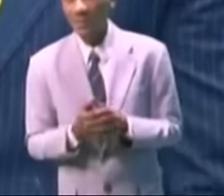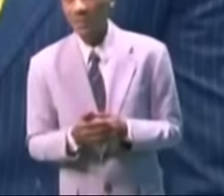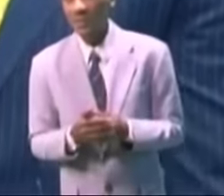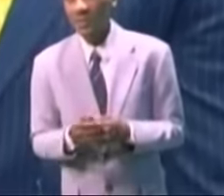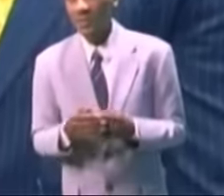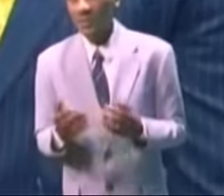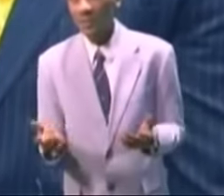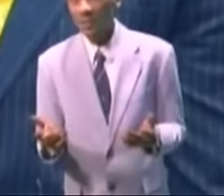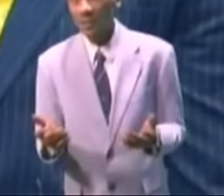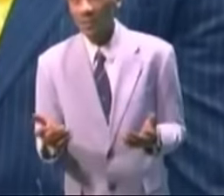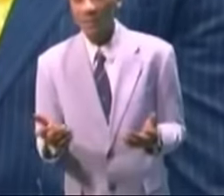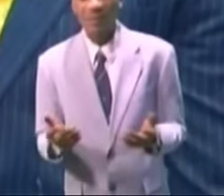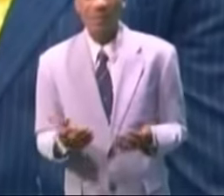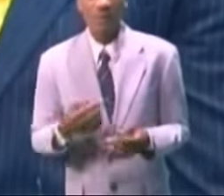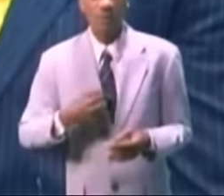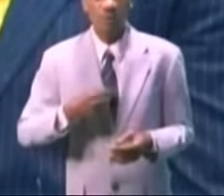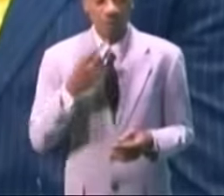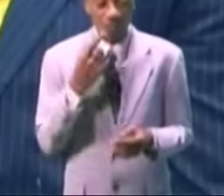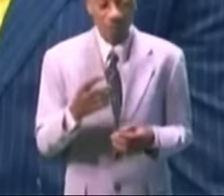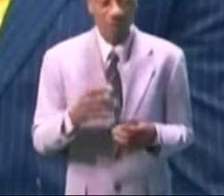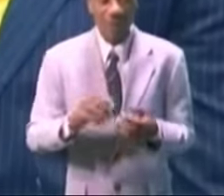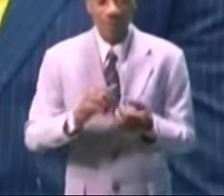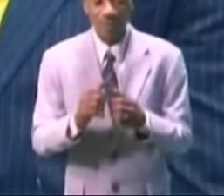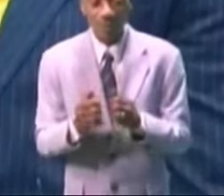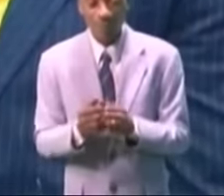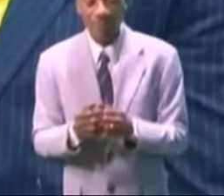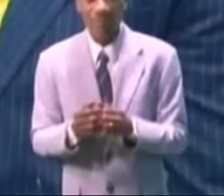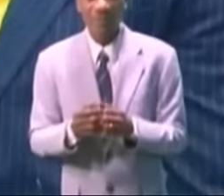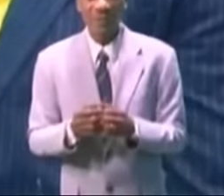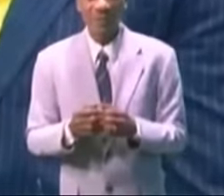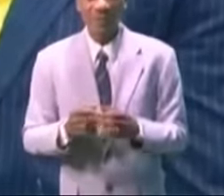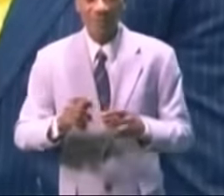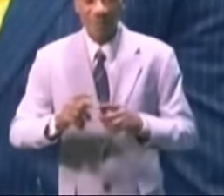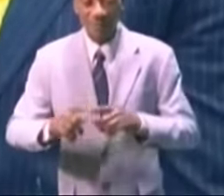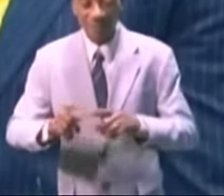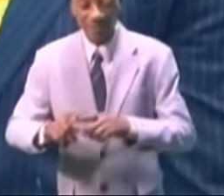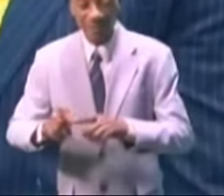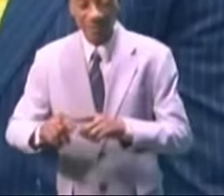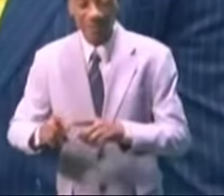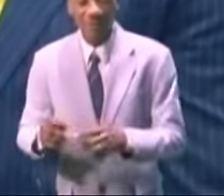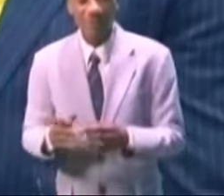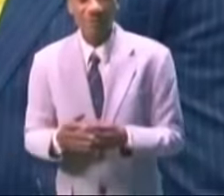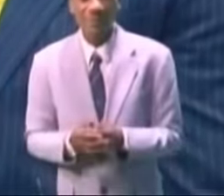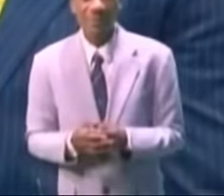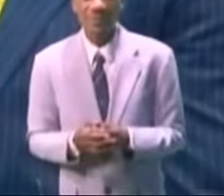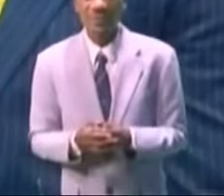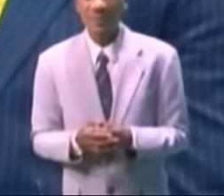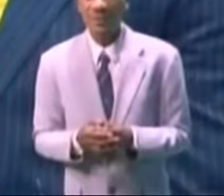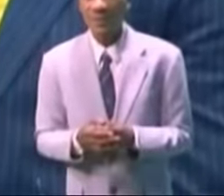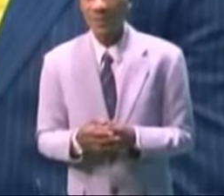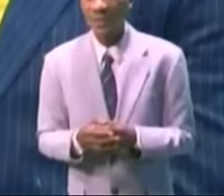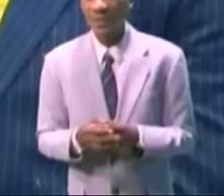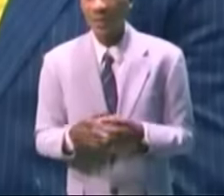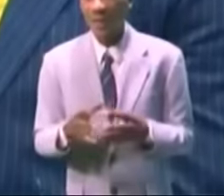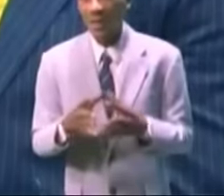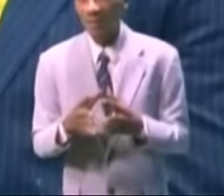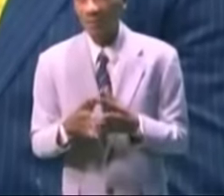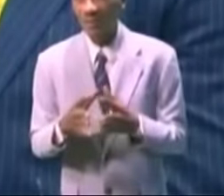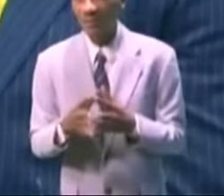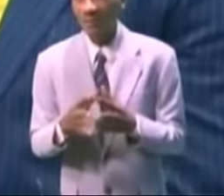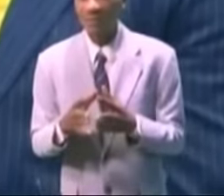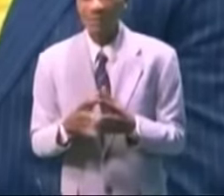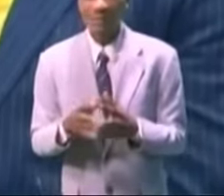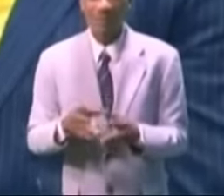fallait qu'on retrace les actes et les actions qui ont été menées lors du premier mandat